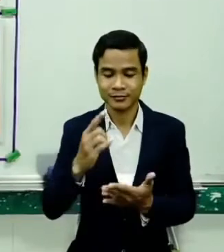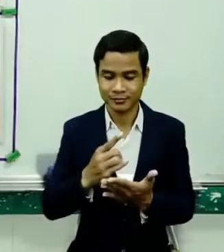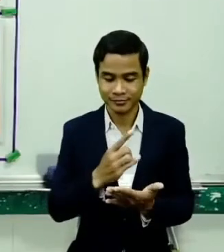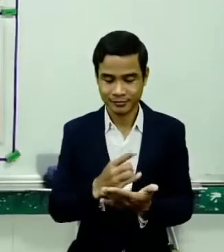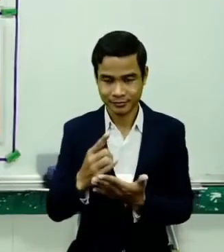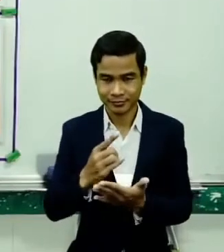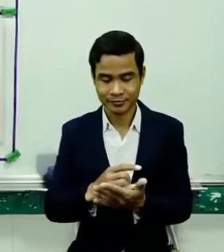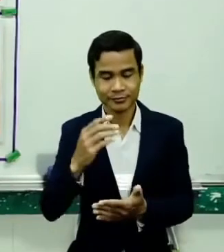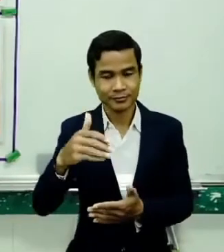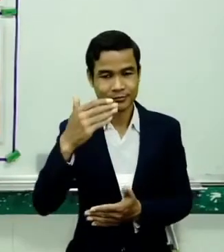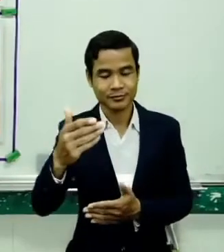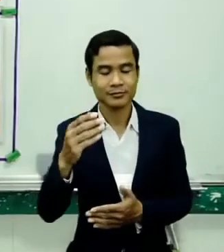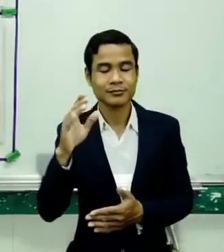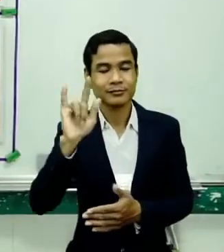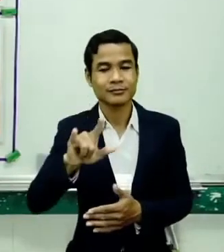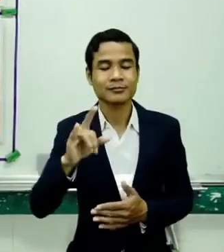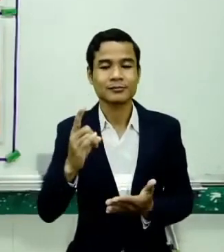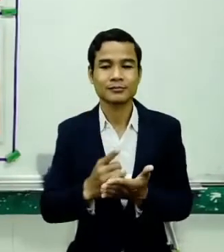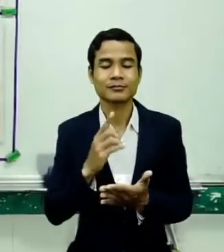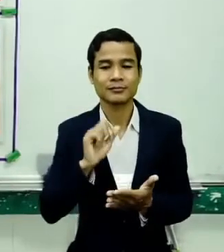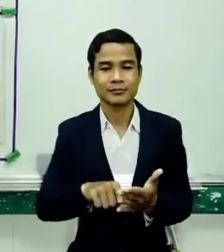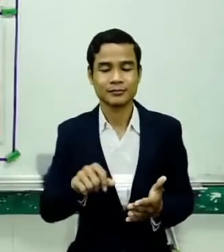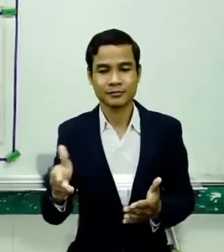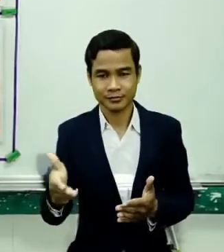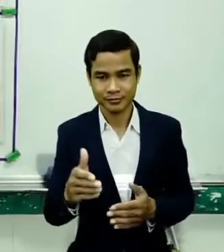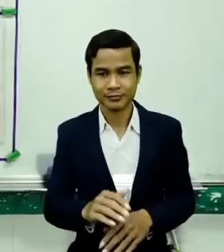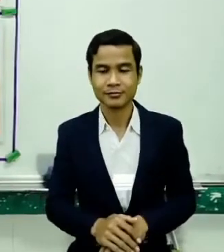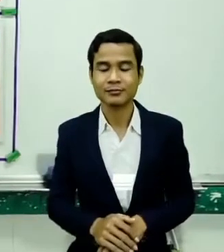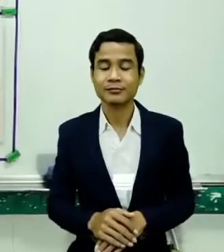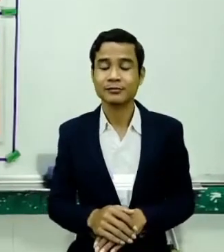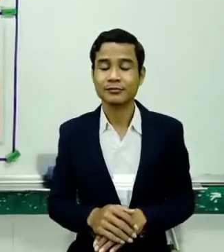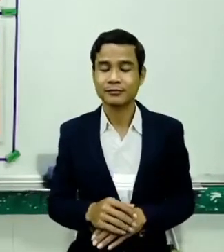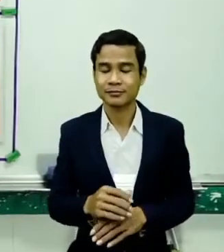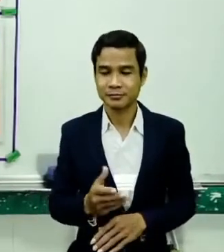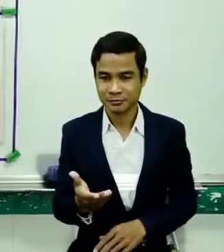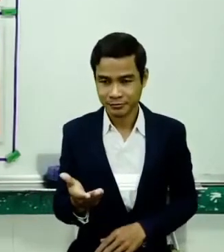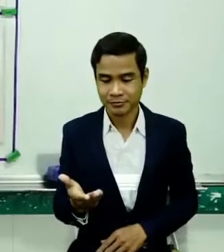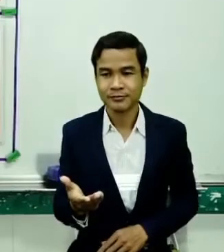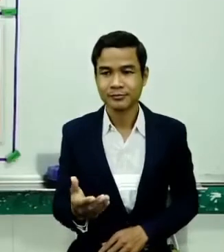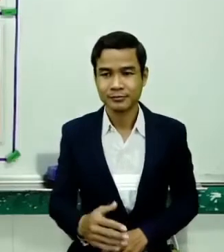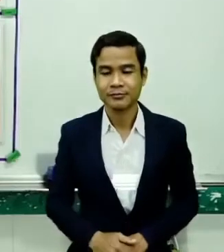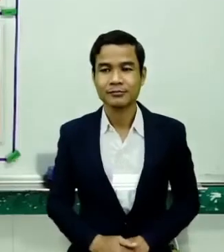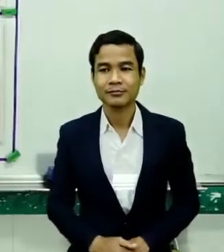យៗទៀតកូននឹងប្រើមេរៀននេះហើយចាកូននឹងប្រើចម្រៀងហ្នឹង